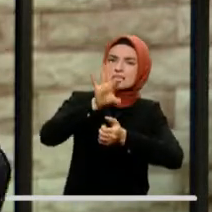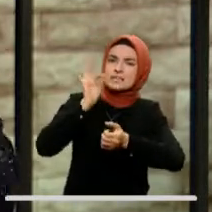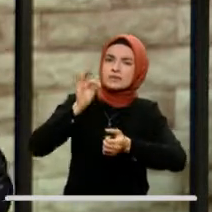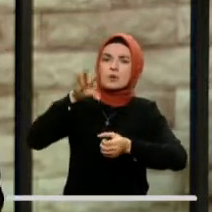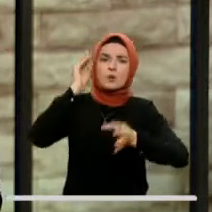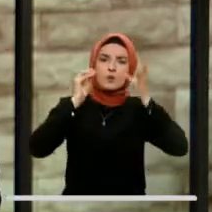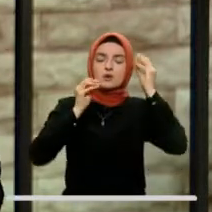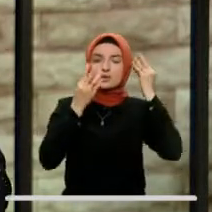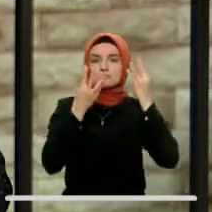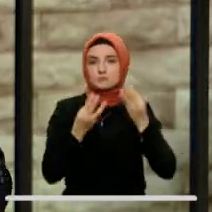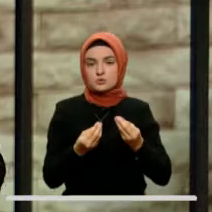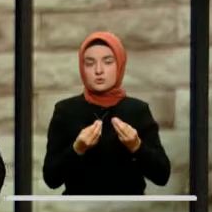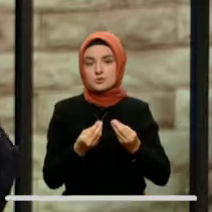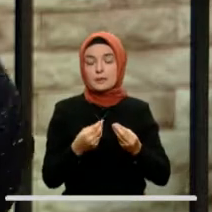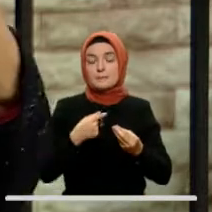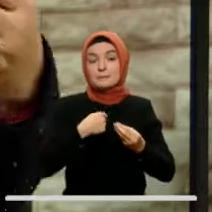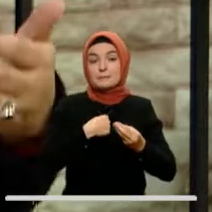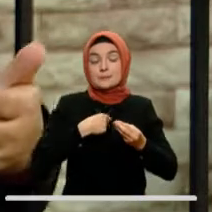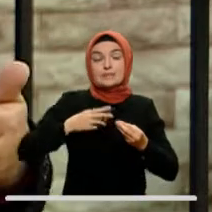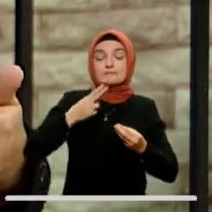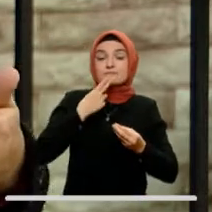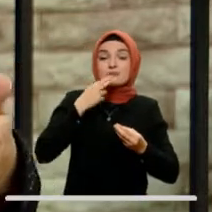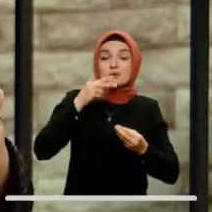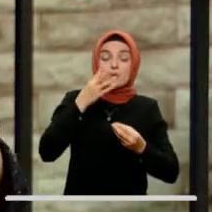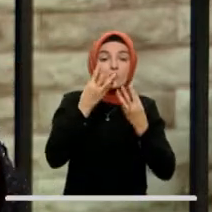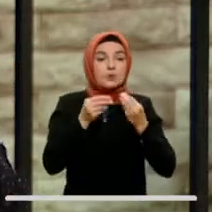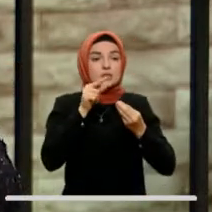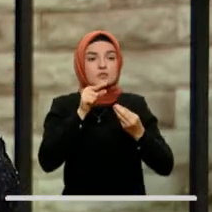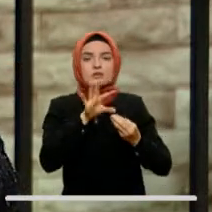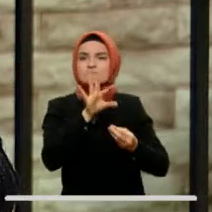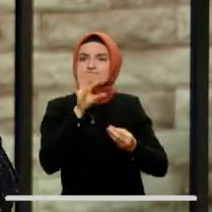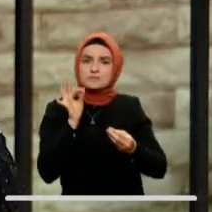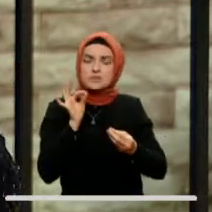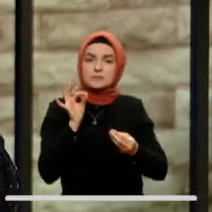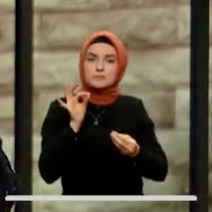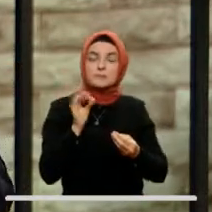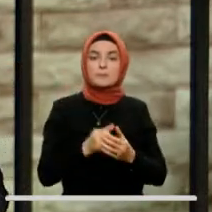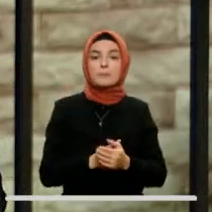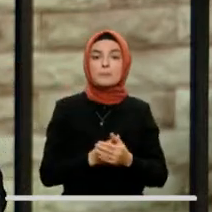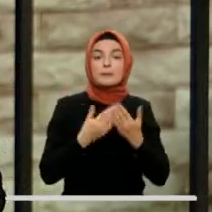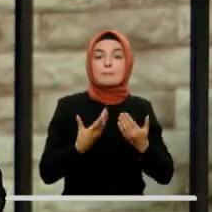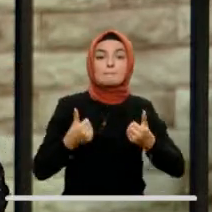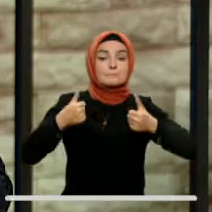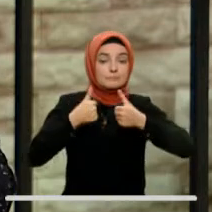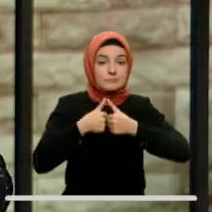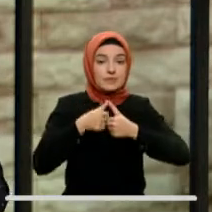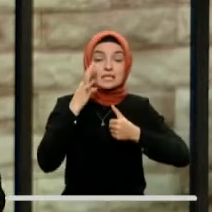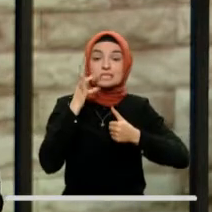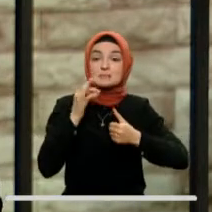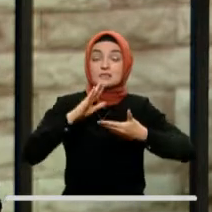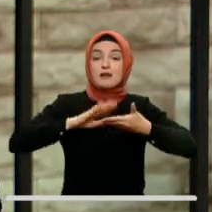geliyorsunuz. O yüzden de benim kızım olarak böyle bir yeri seçmişseniz zaten siz ne zaman evleneceğinizi, kimle